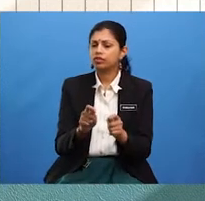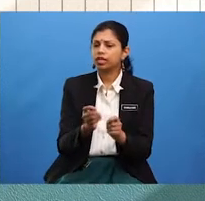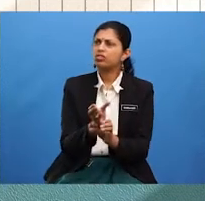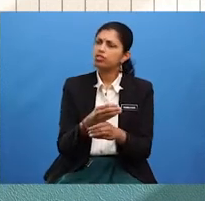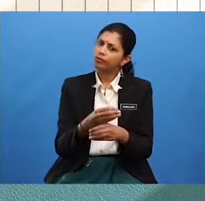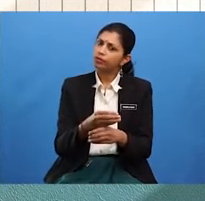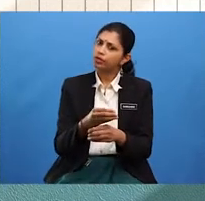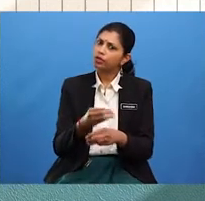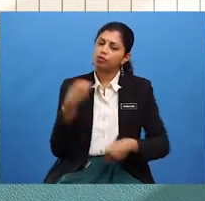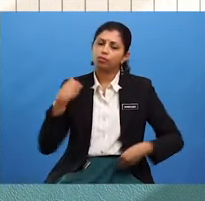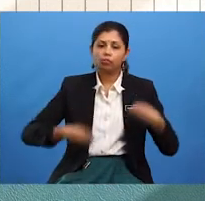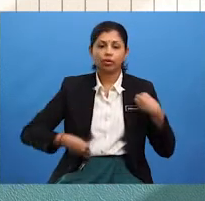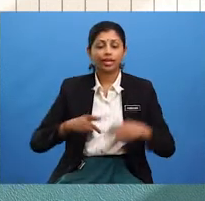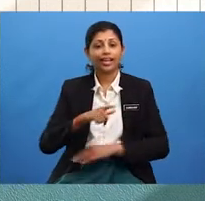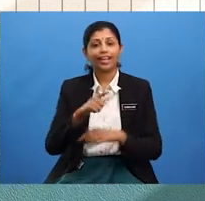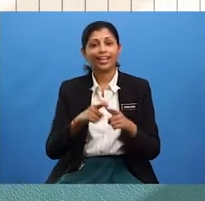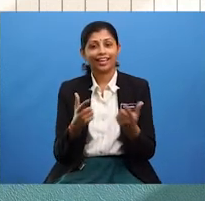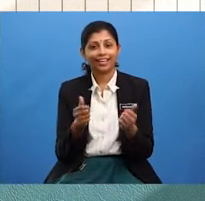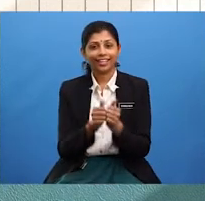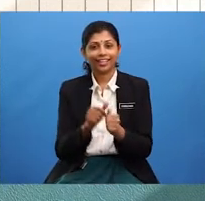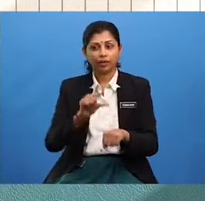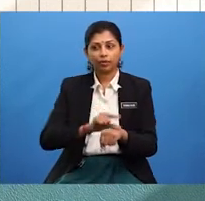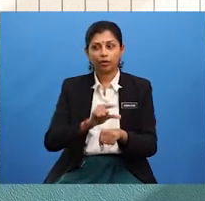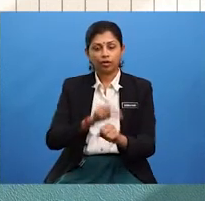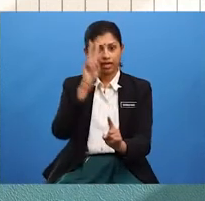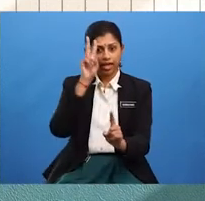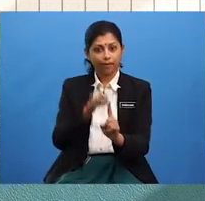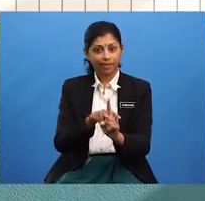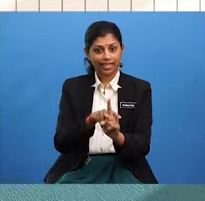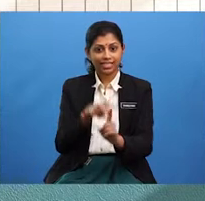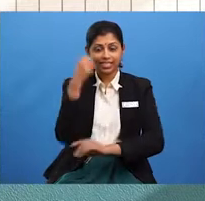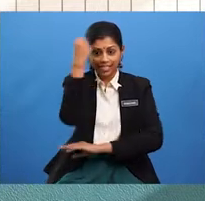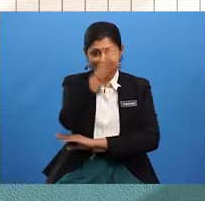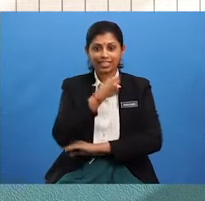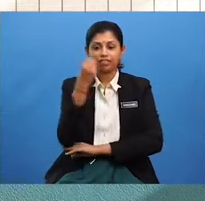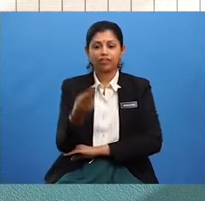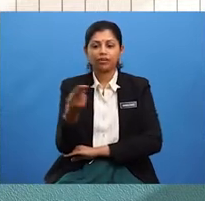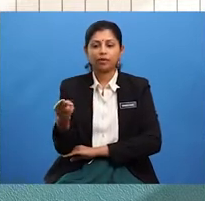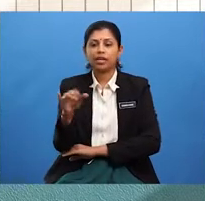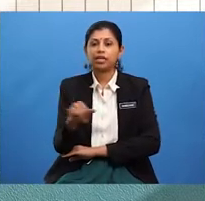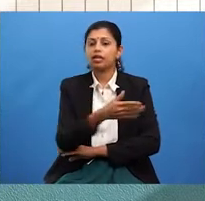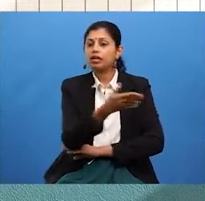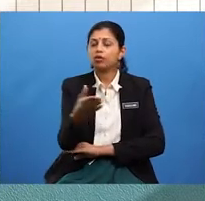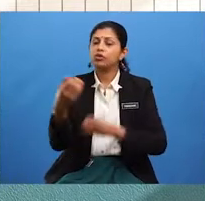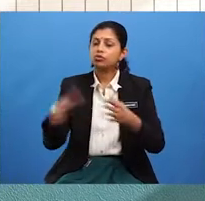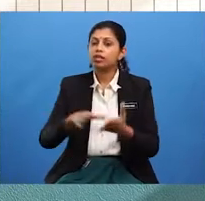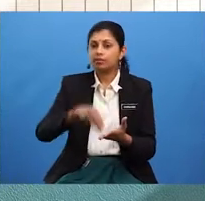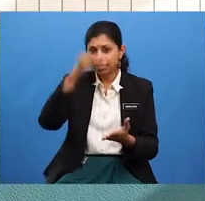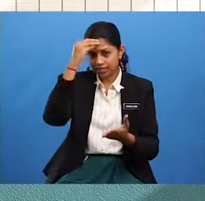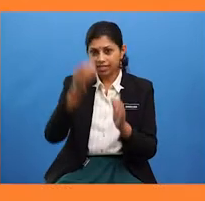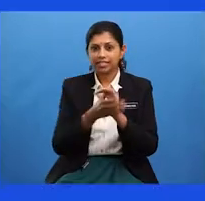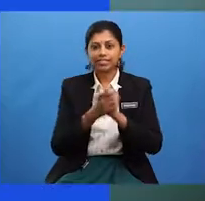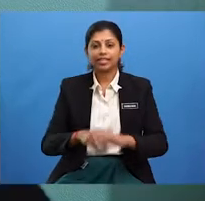lain dengan menggunakan aplikasi pengetahuan tentang sifat bahan yang telah kamu pelajari. Selamat